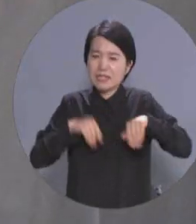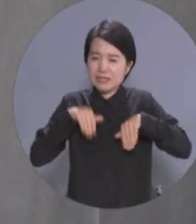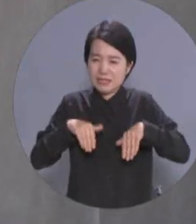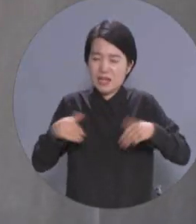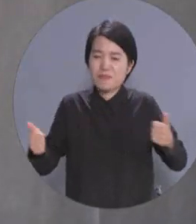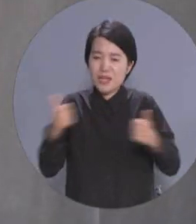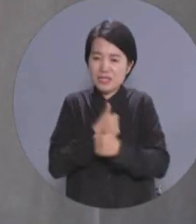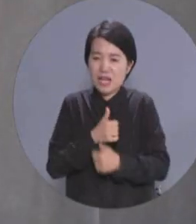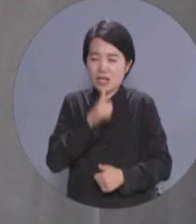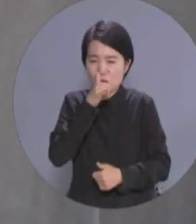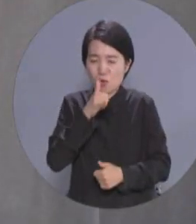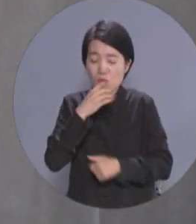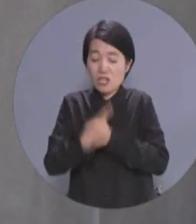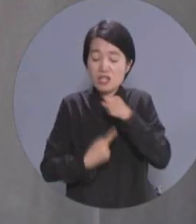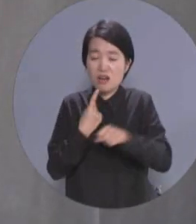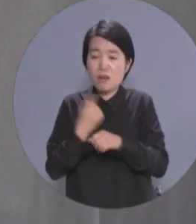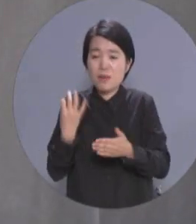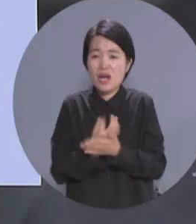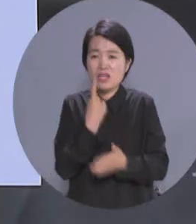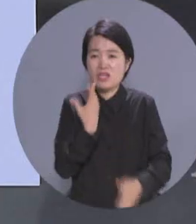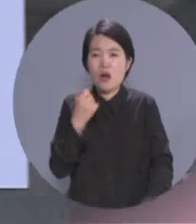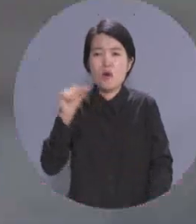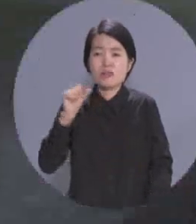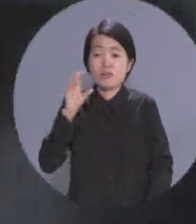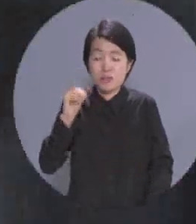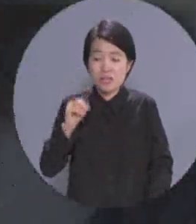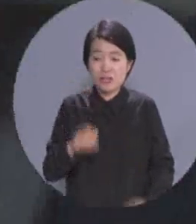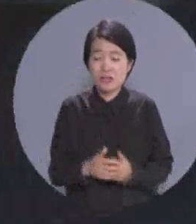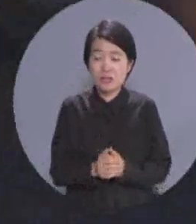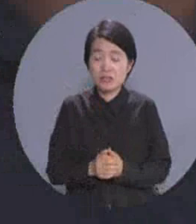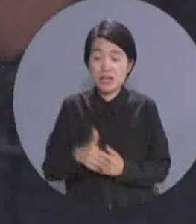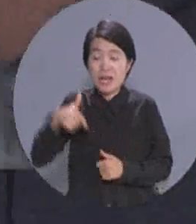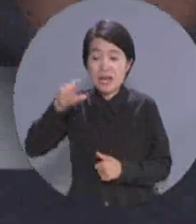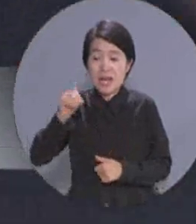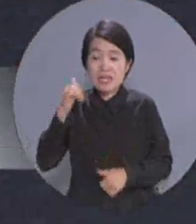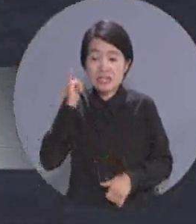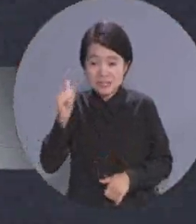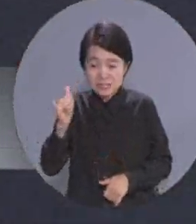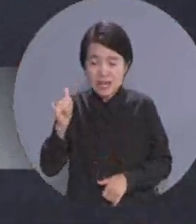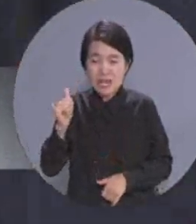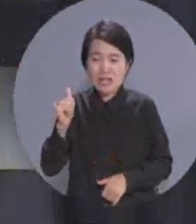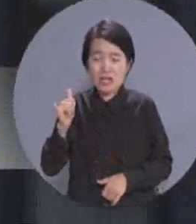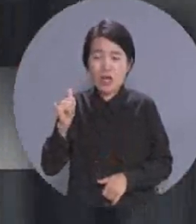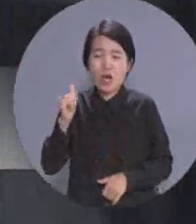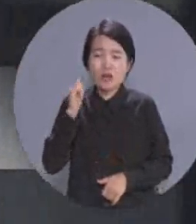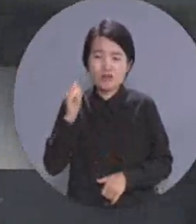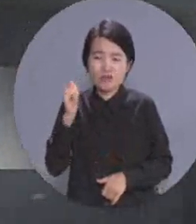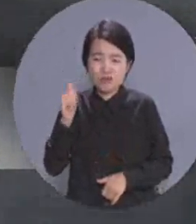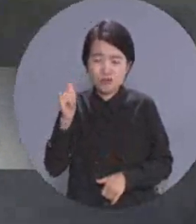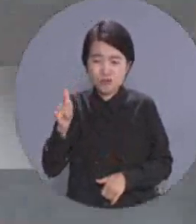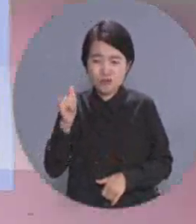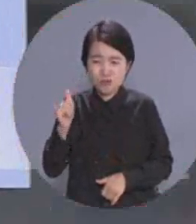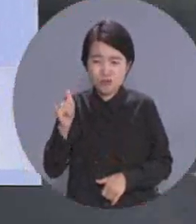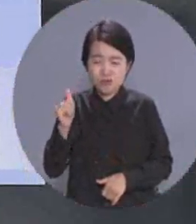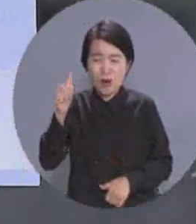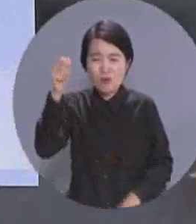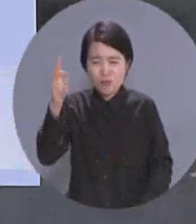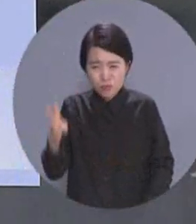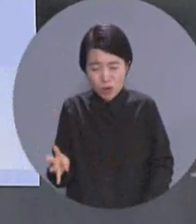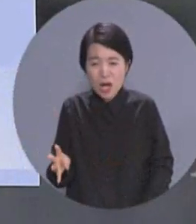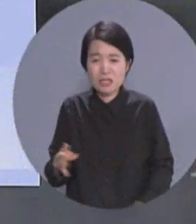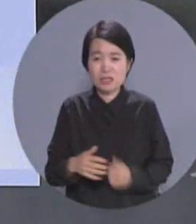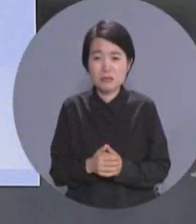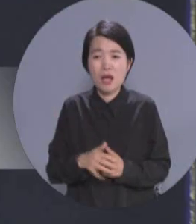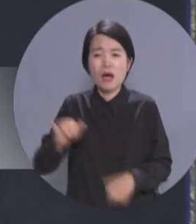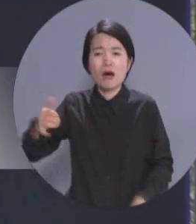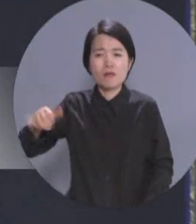5천여만 원을 받는 것으로 알려졌습니다 취재진은 강 이사장에게 연임에 을 위해여 차례 연락했지만